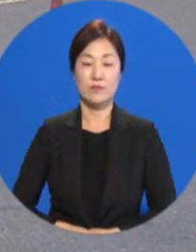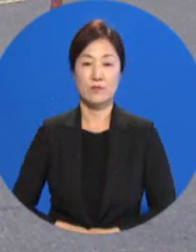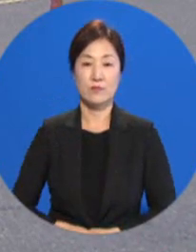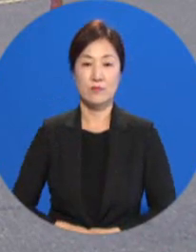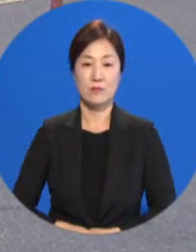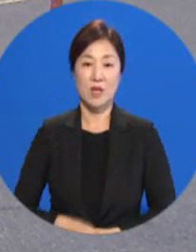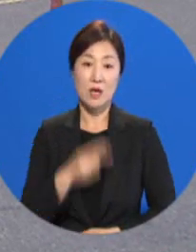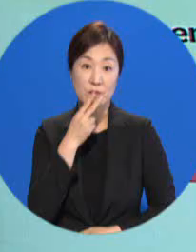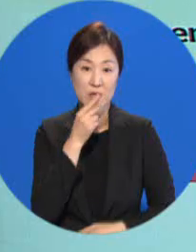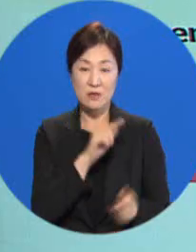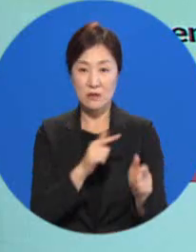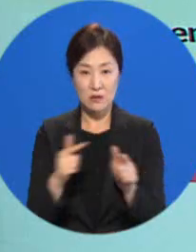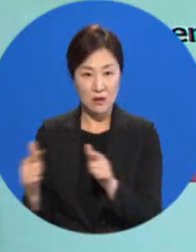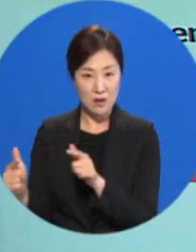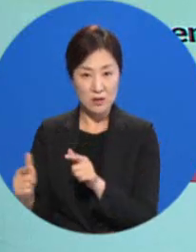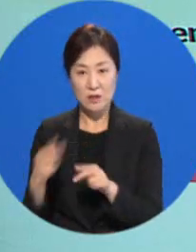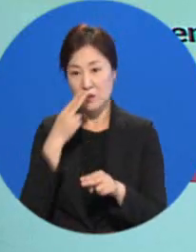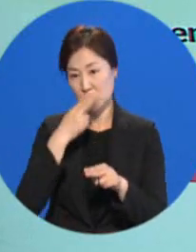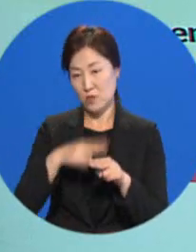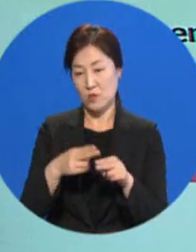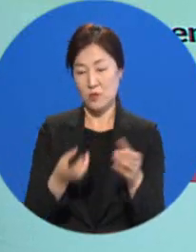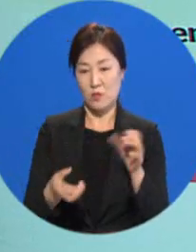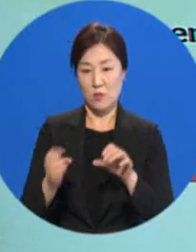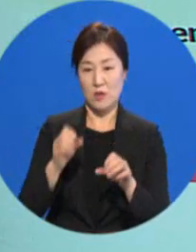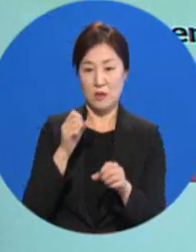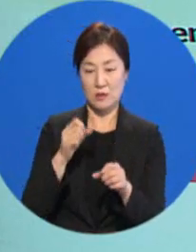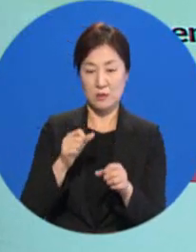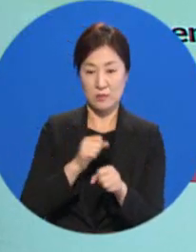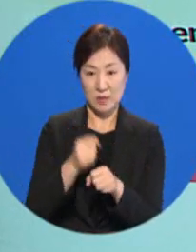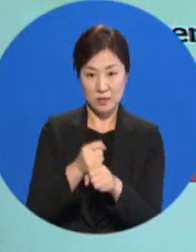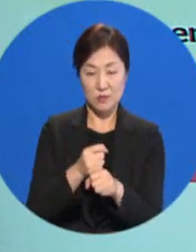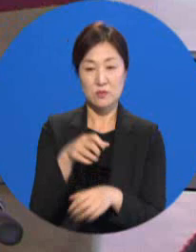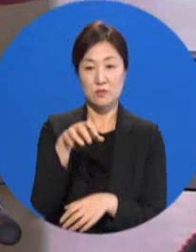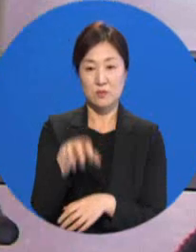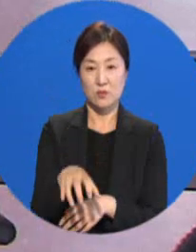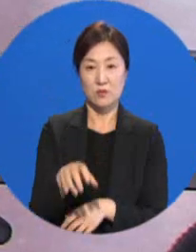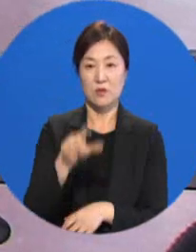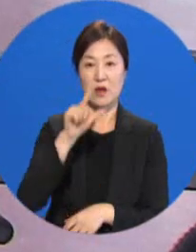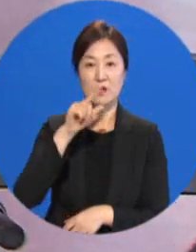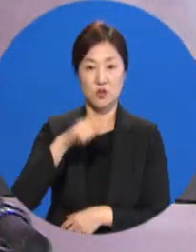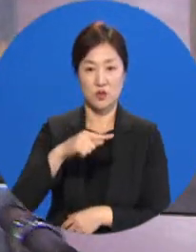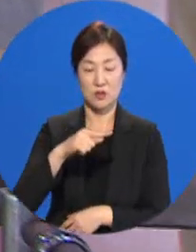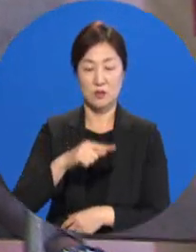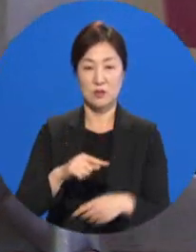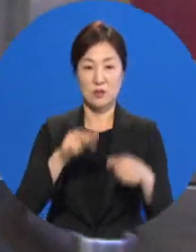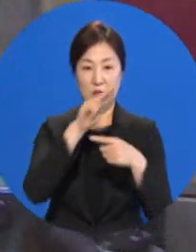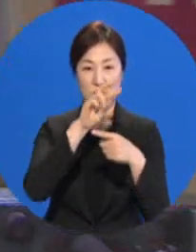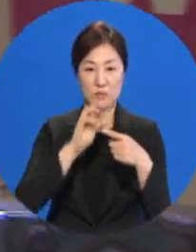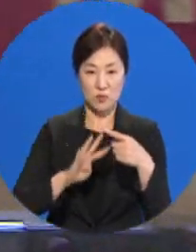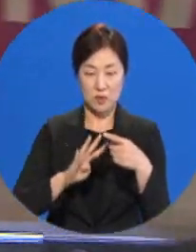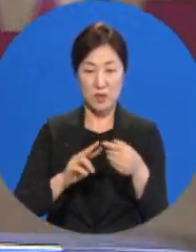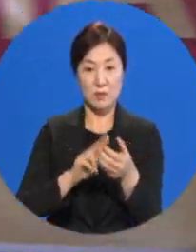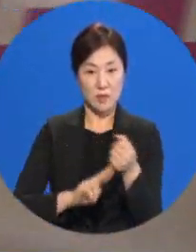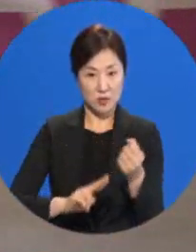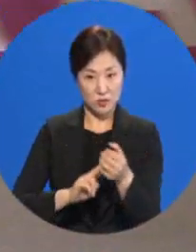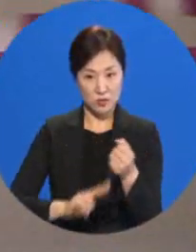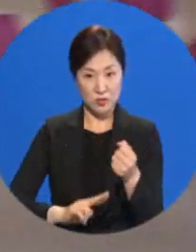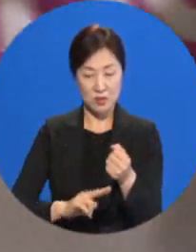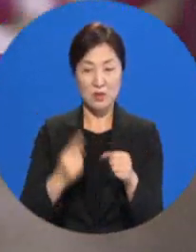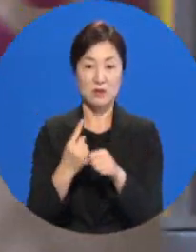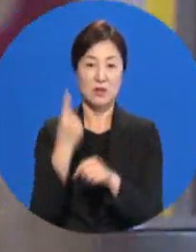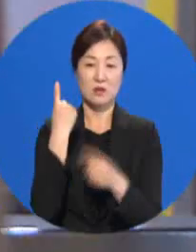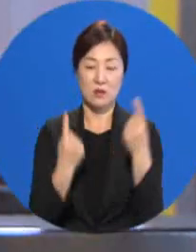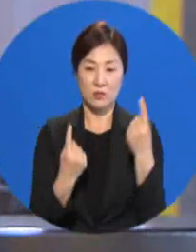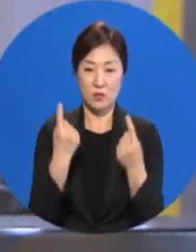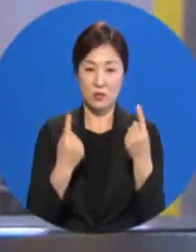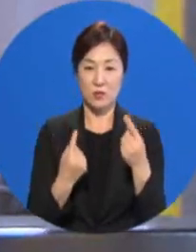합성 수지 등 각종 석유화학 제품을 생산하는 LG화학입니다. 올해 2분기 석유화학 분야의 매출액은 지난해 같은 기간에